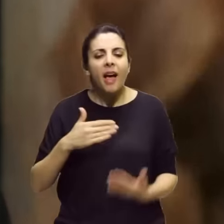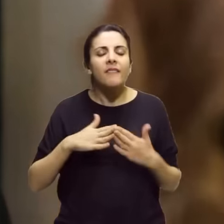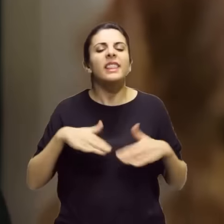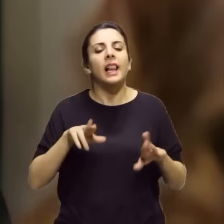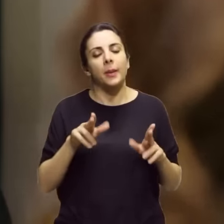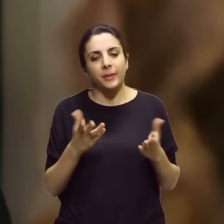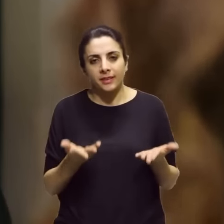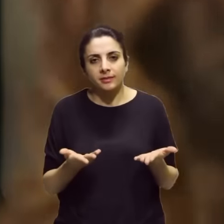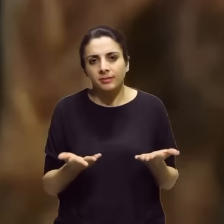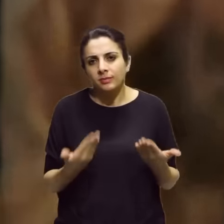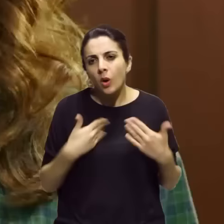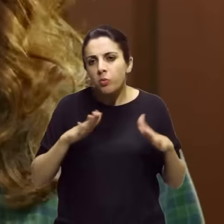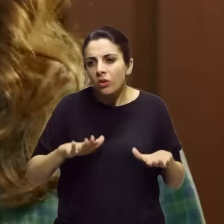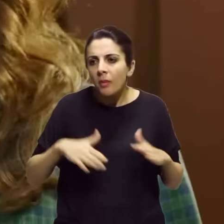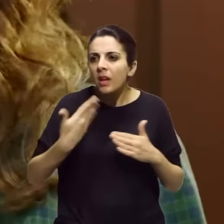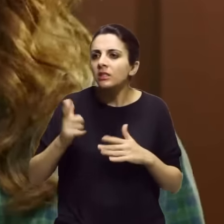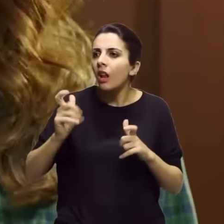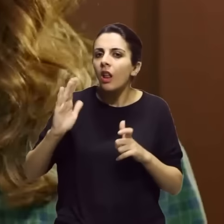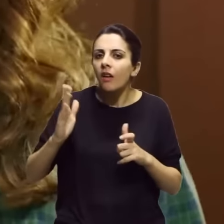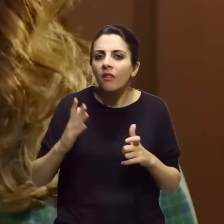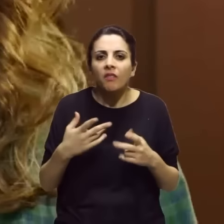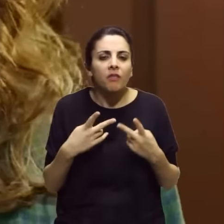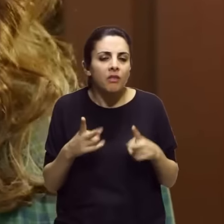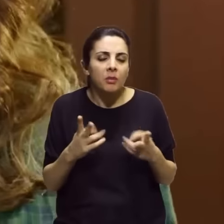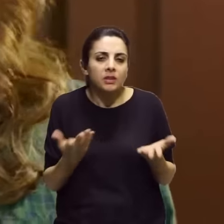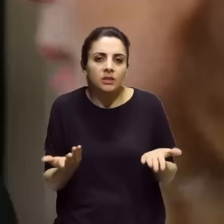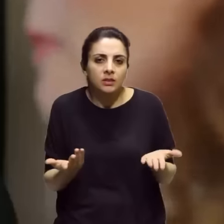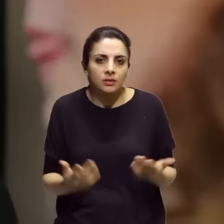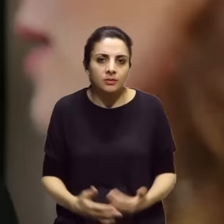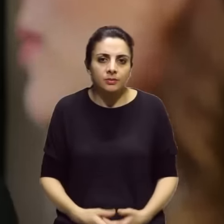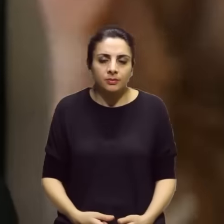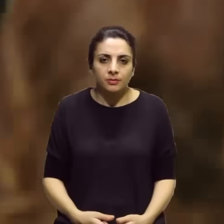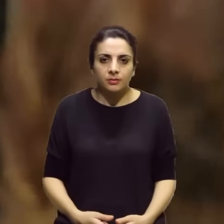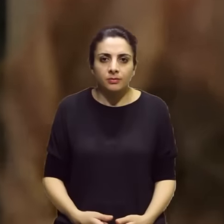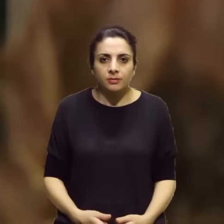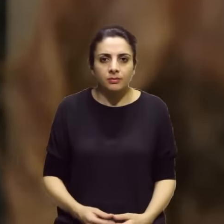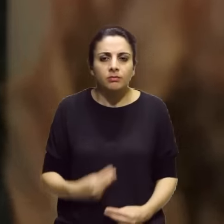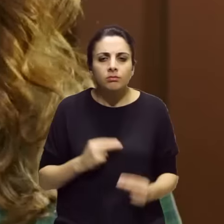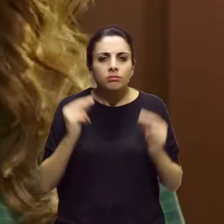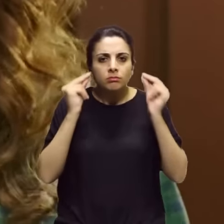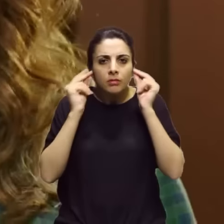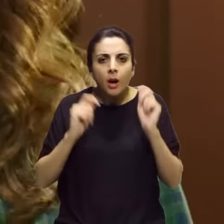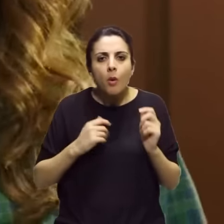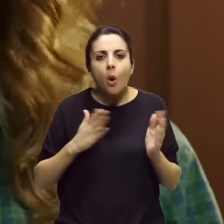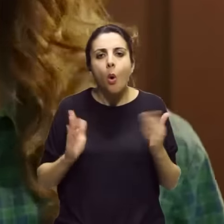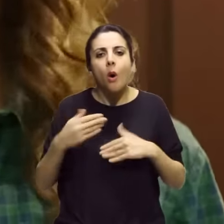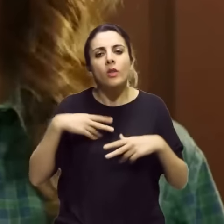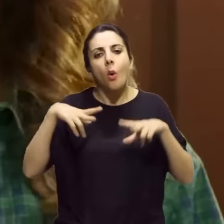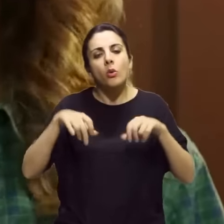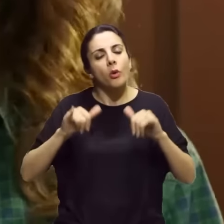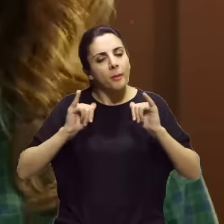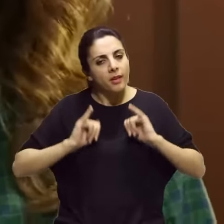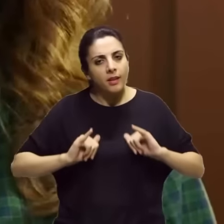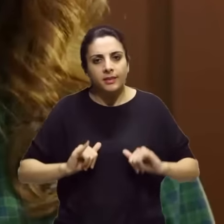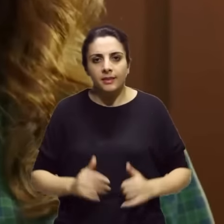aslında. Yani burada ya da başka bir yerde olmamın bir anlamı yok artık. Ben de kulaklıklarımı taktım, odamda öyle oturuyorum rahat